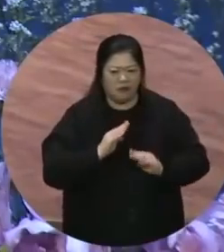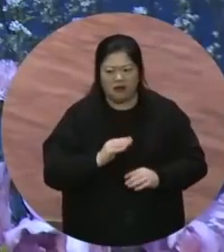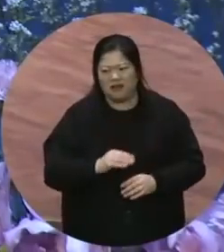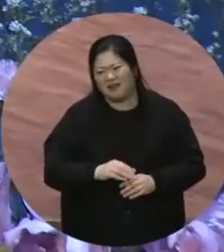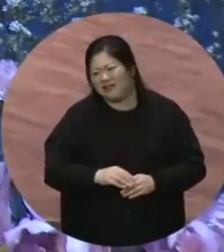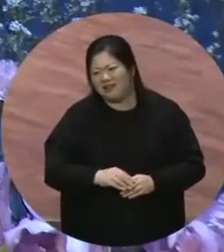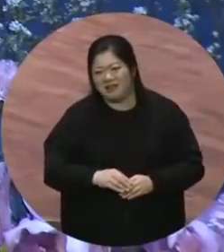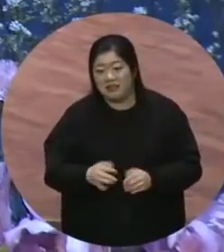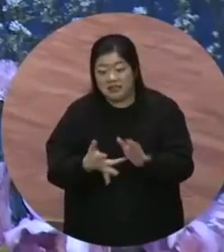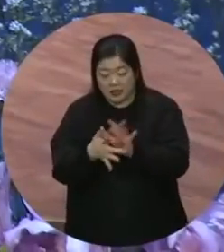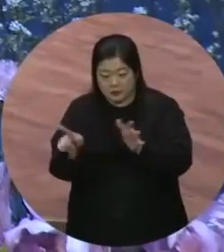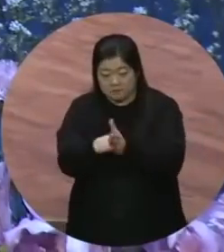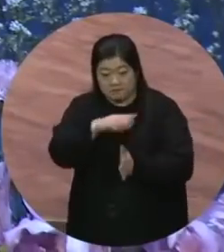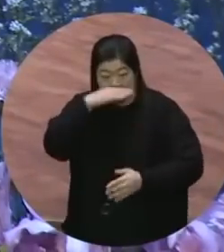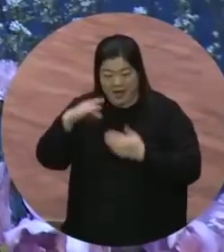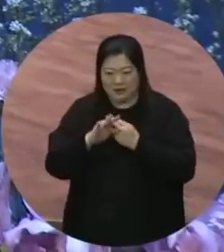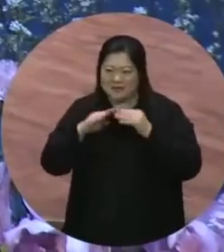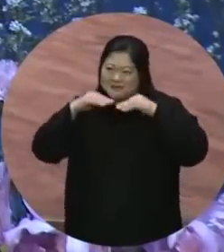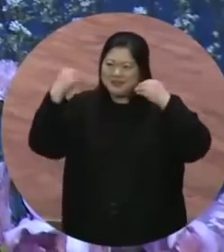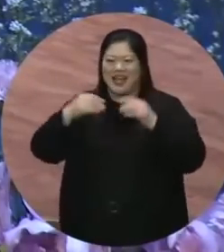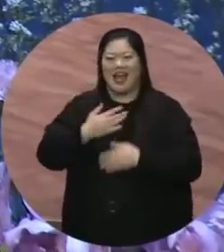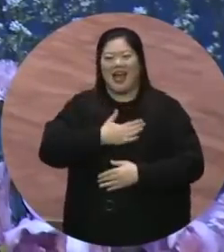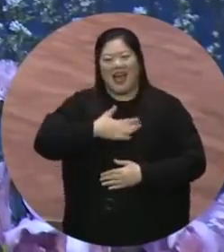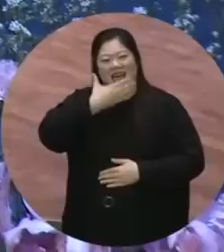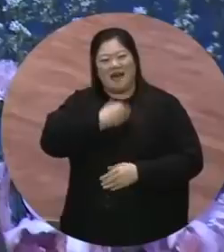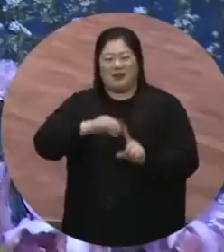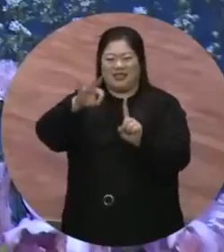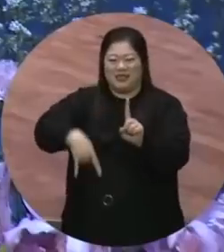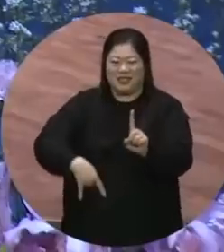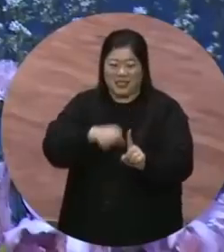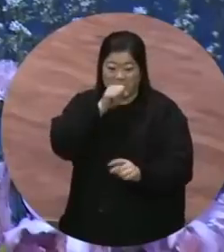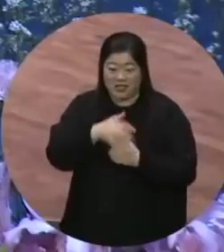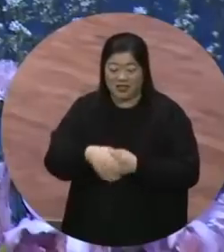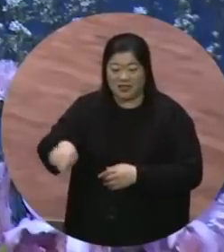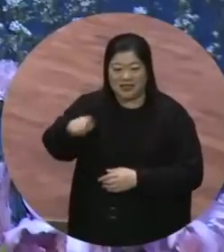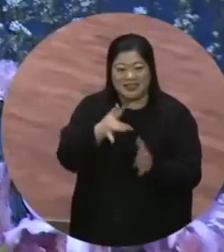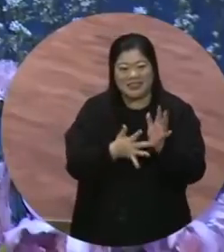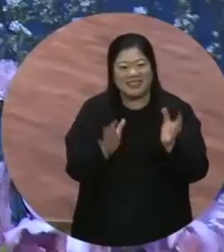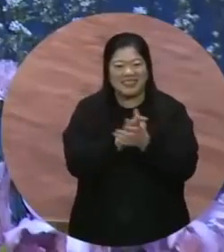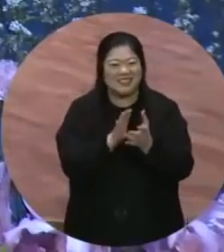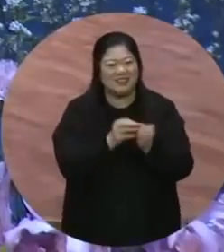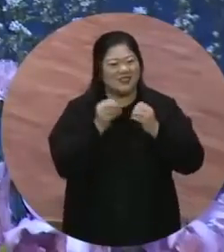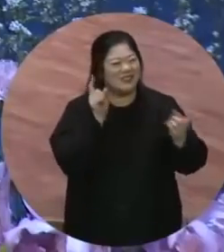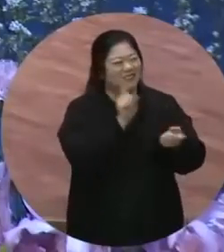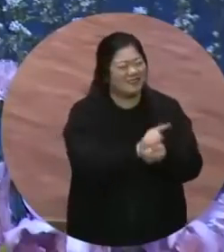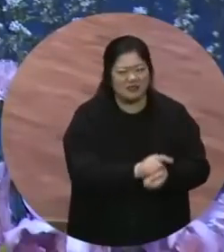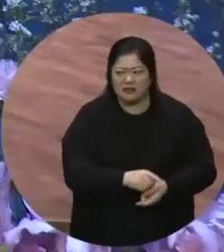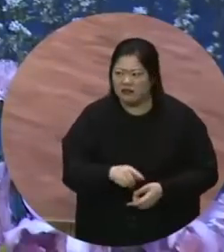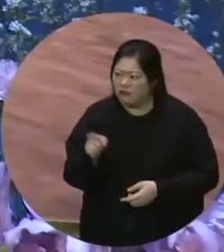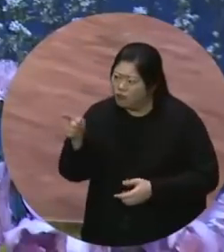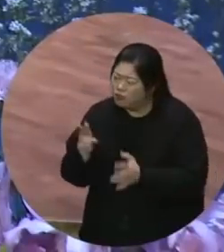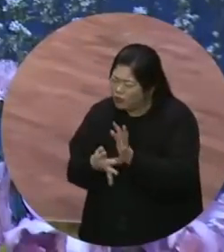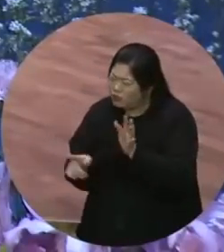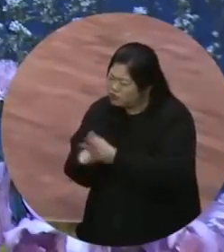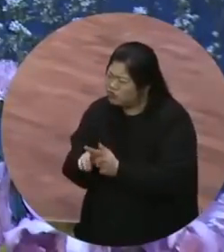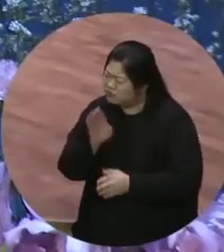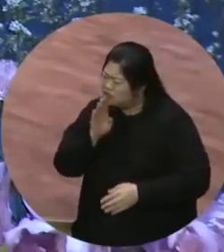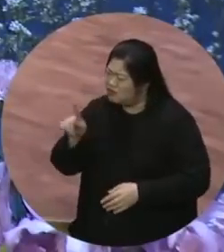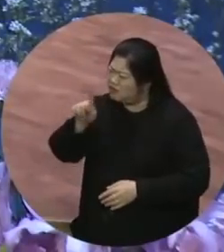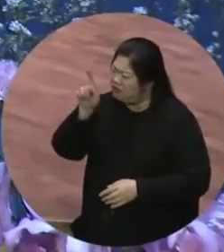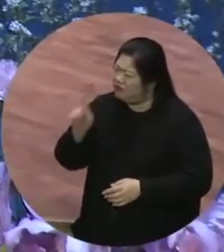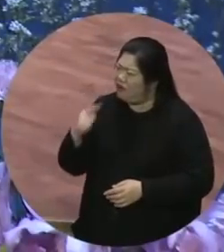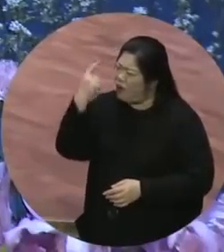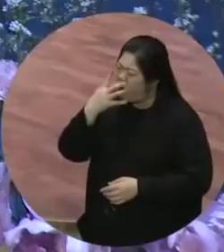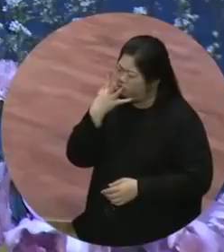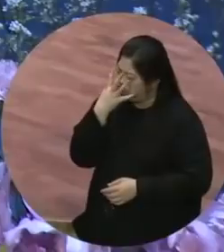신자예요. 아니 예수 믿는다면서 왜 그래 표정이 어두워. 예수 믿는다면서 왜 그래 맨날 우울해. 예수 믿는다면서 왜 그래